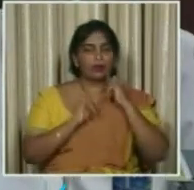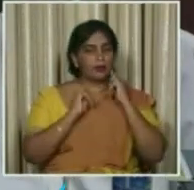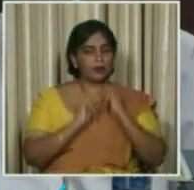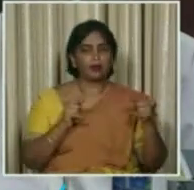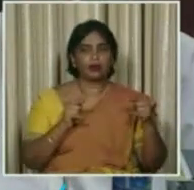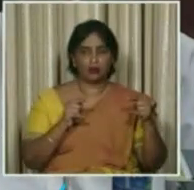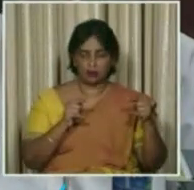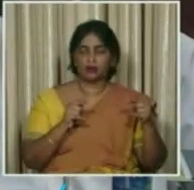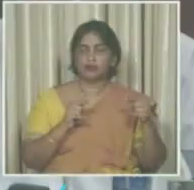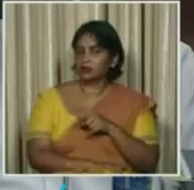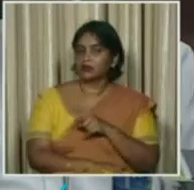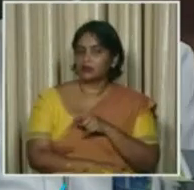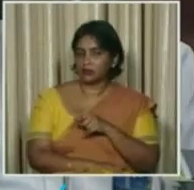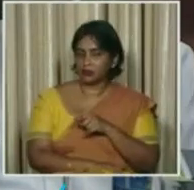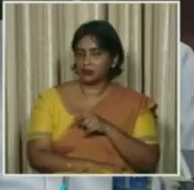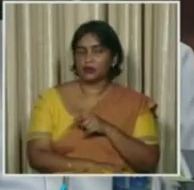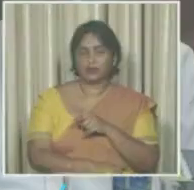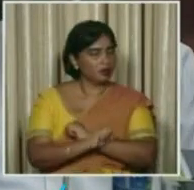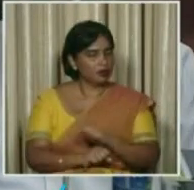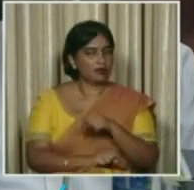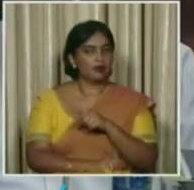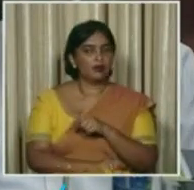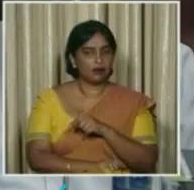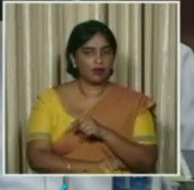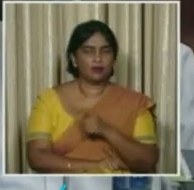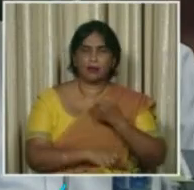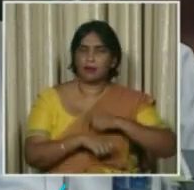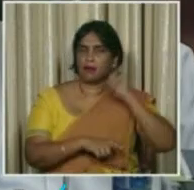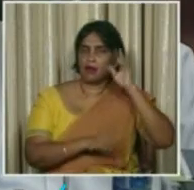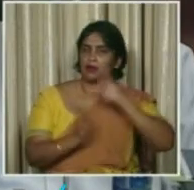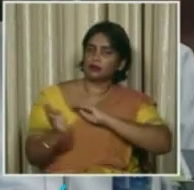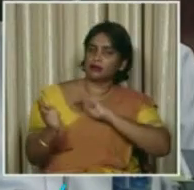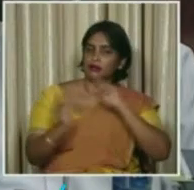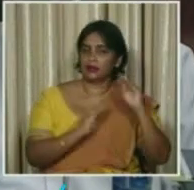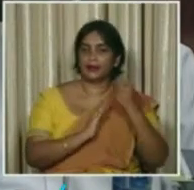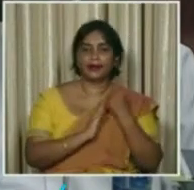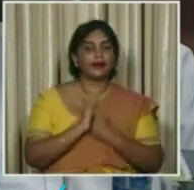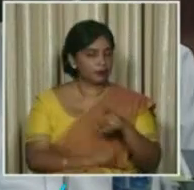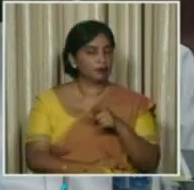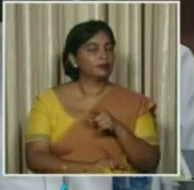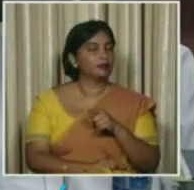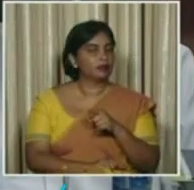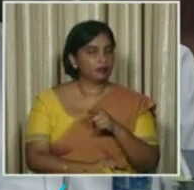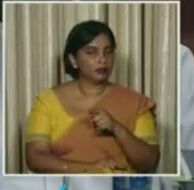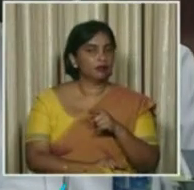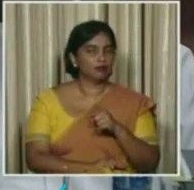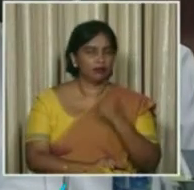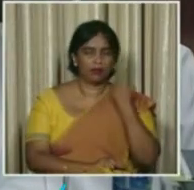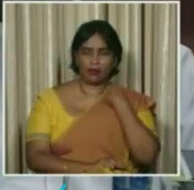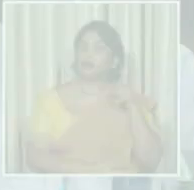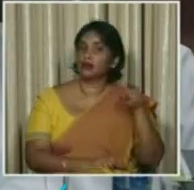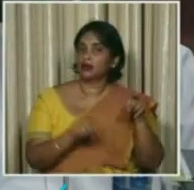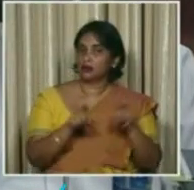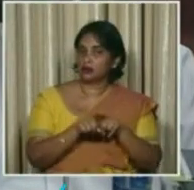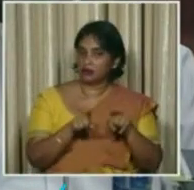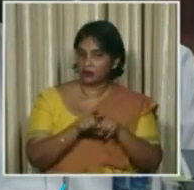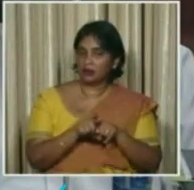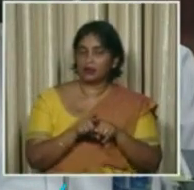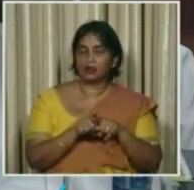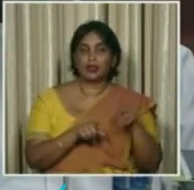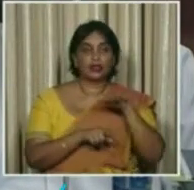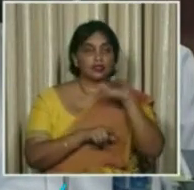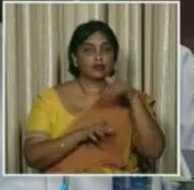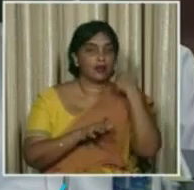පාර්ලිමේන්තු මන්ත්‍රීවරිය අත්තරගෝඩ නොගැනීම නිසා ප්‍රවාද කිරීම දක්වා නීතිය ක්‍රියාත්මක කිරීමේ මැලිකම් දක්වල, අනෙක් අතට සමාජ